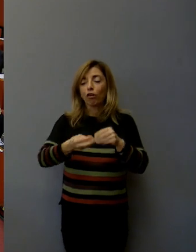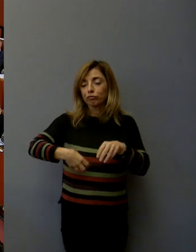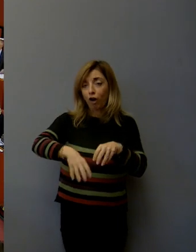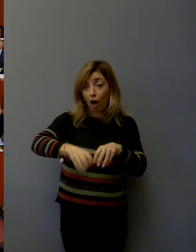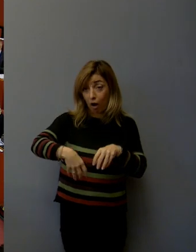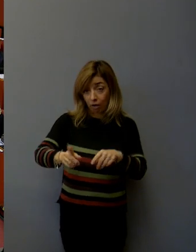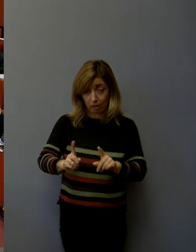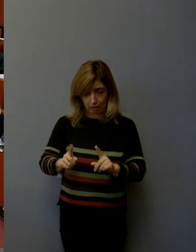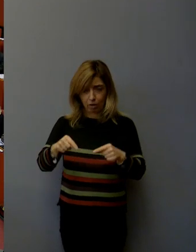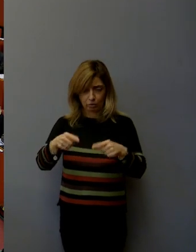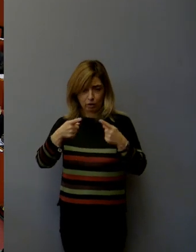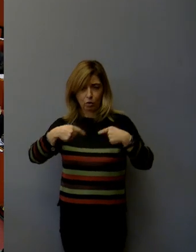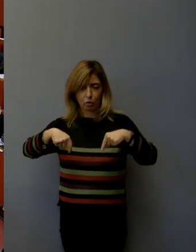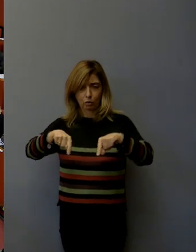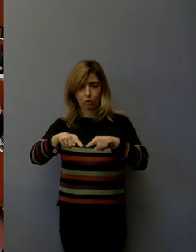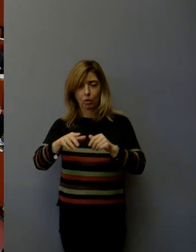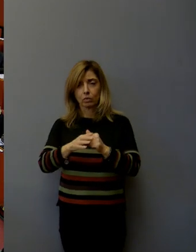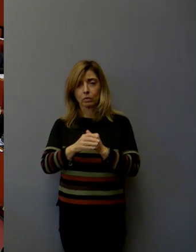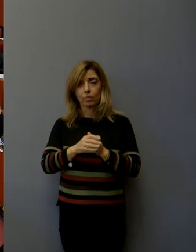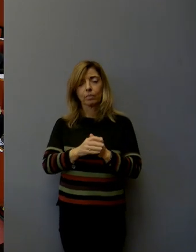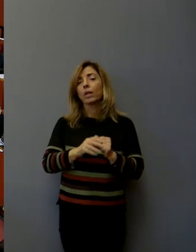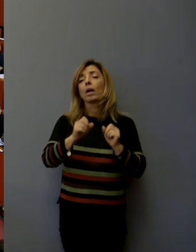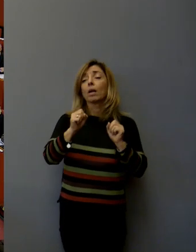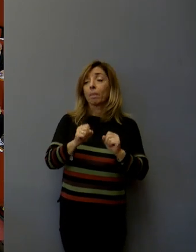Posso Posso Posso rispondere